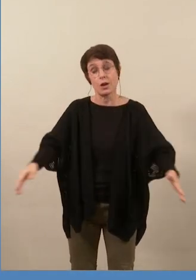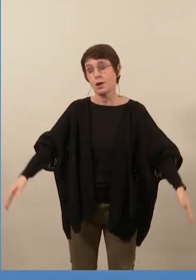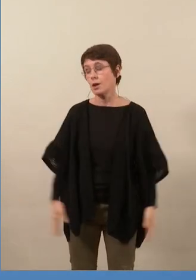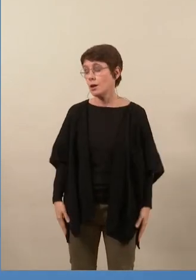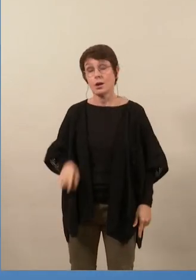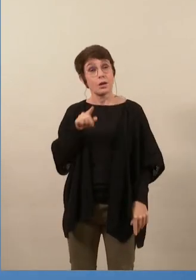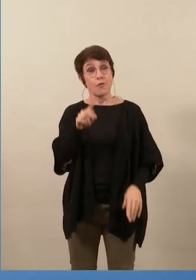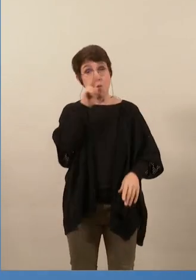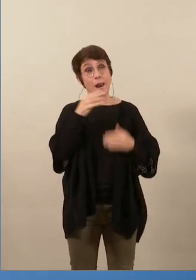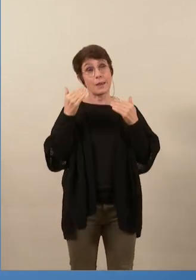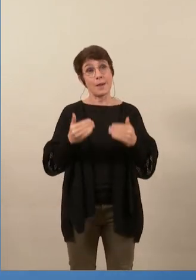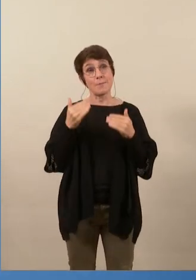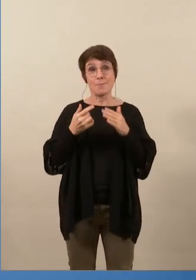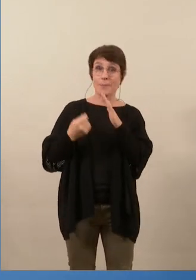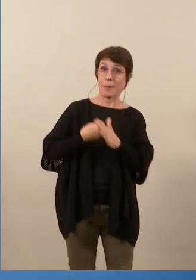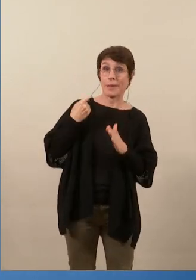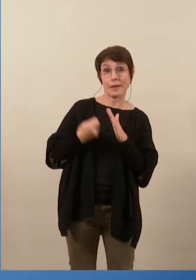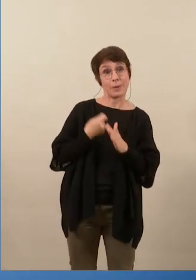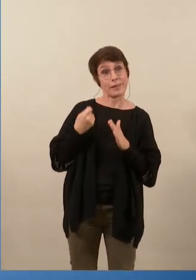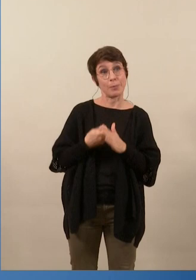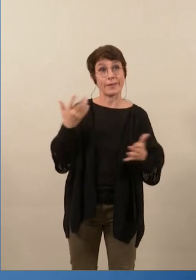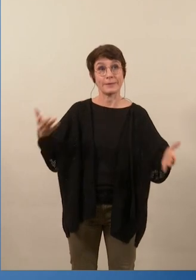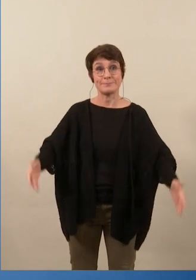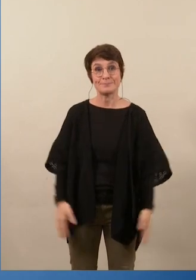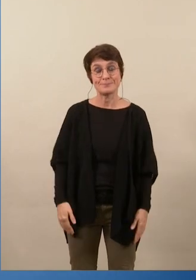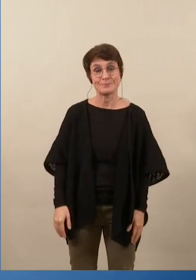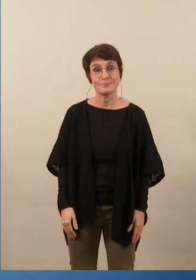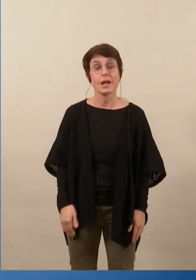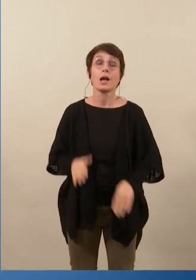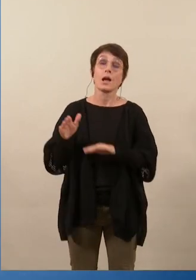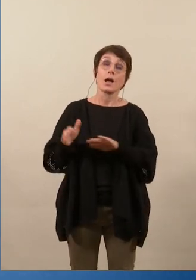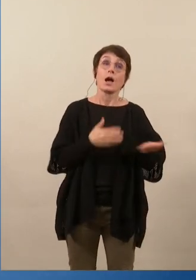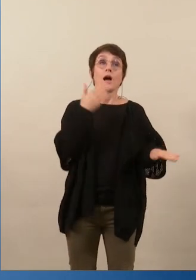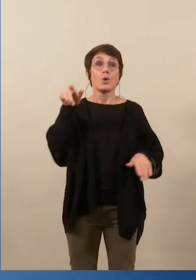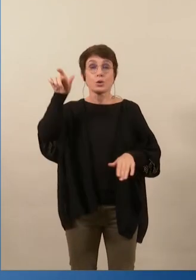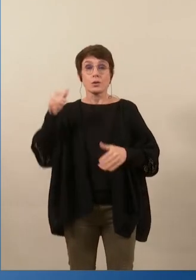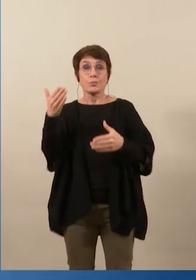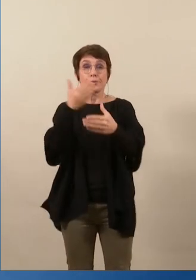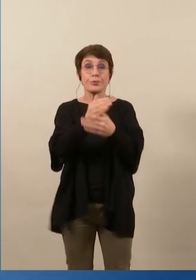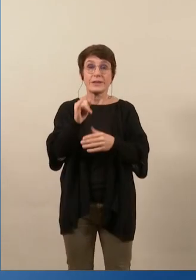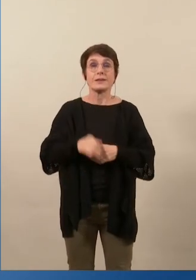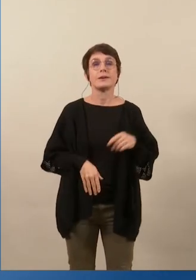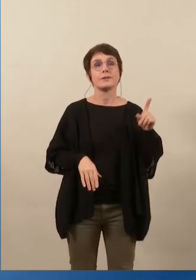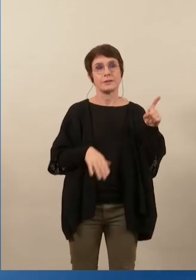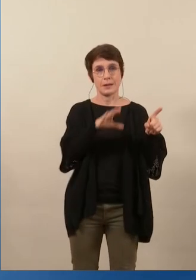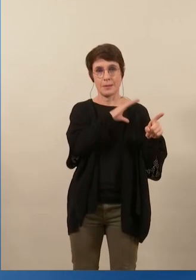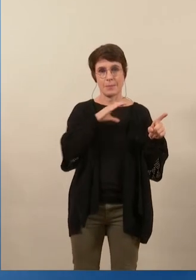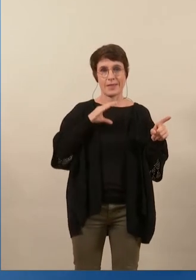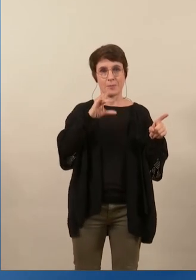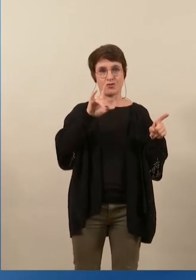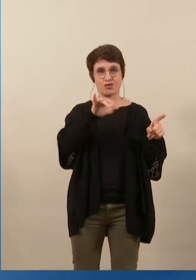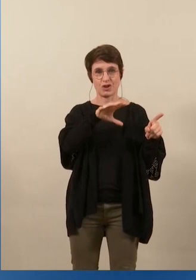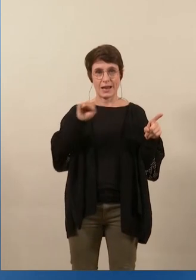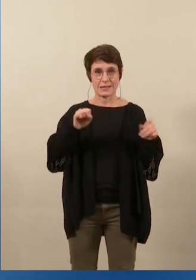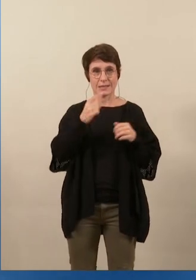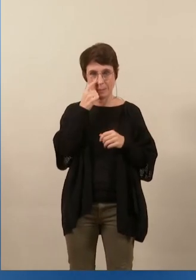répétition est-ce qu'il y a d'autres madame Chalas vous avez la parole oui moi je je voulais juste rebondir sur les propos de Monsieur bac sur la nature de ce